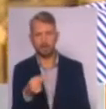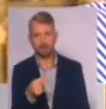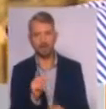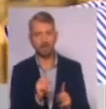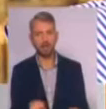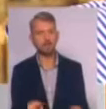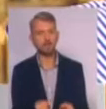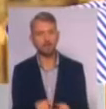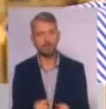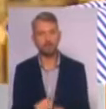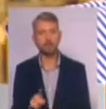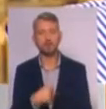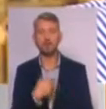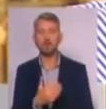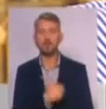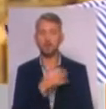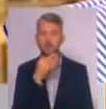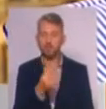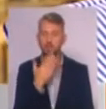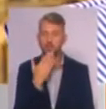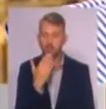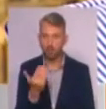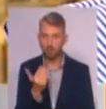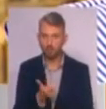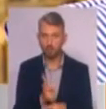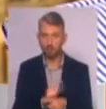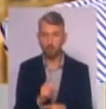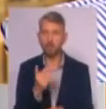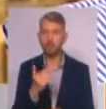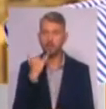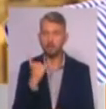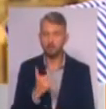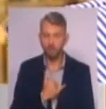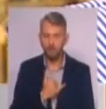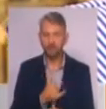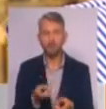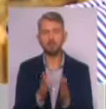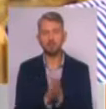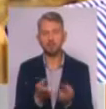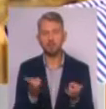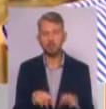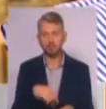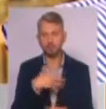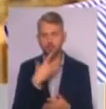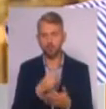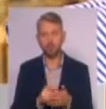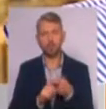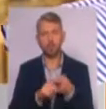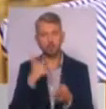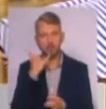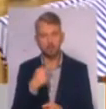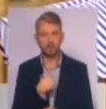ж таки, що я вам хочу сказати, дякую вам дуже за те, що ви зателефонували. Залиште, будь ласка, свої координати. Я